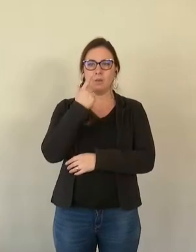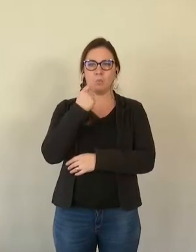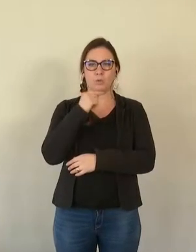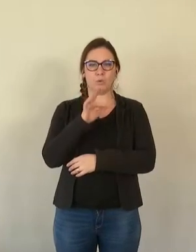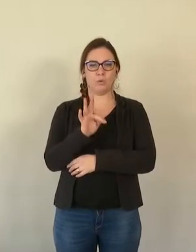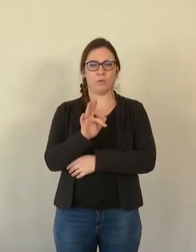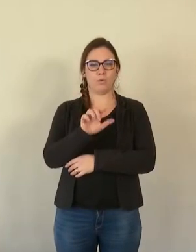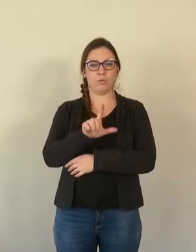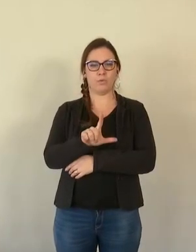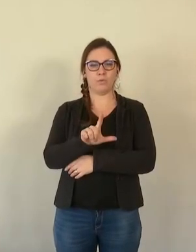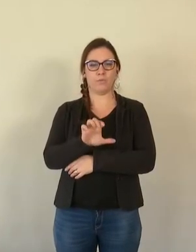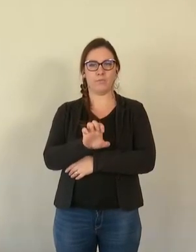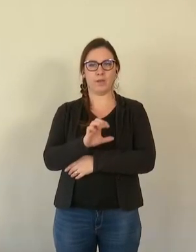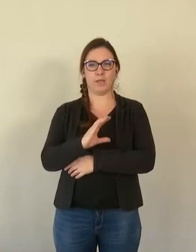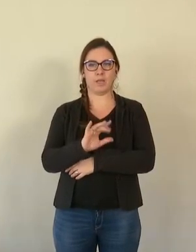Annabelle